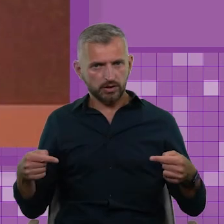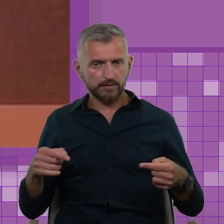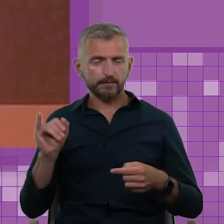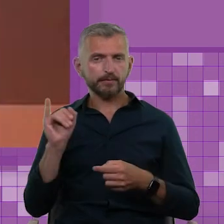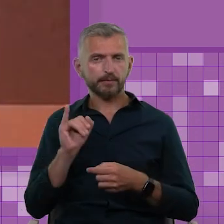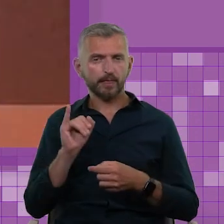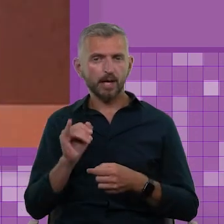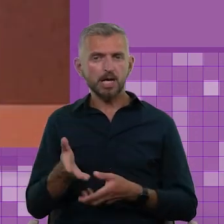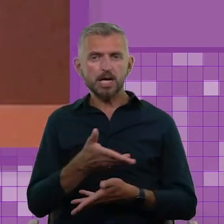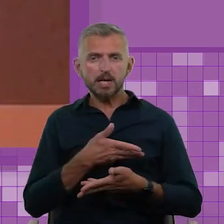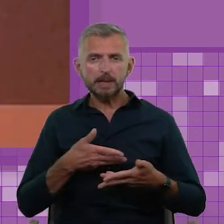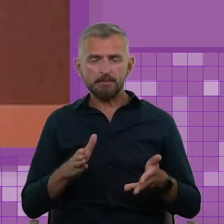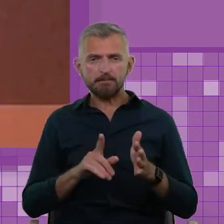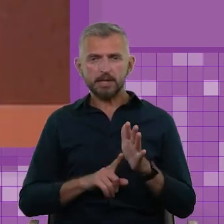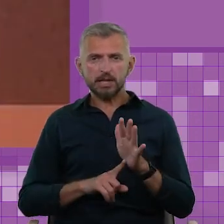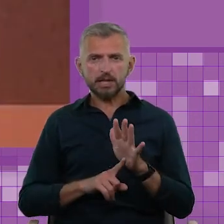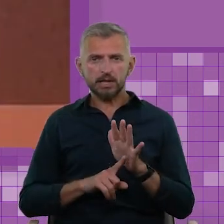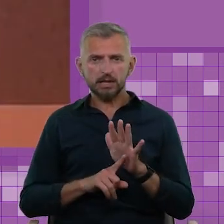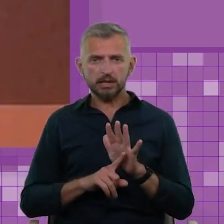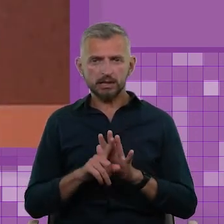І ми запустилися